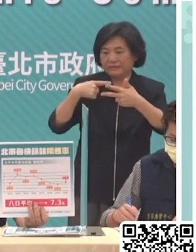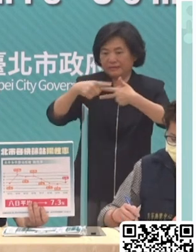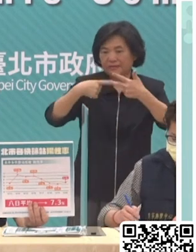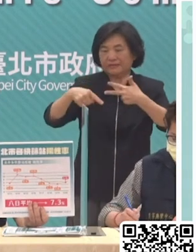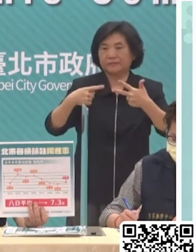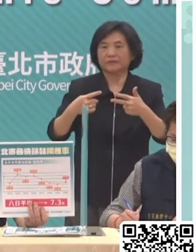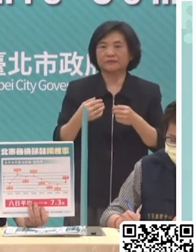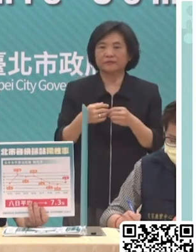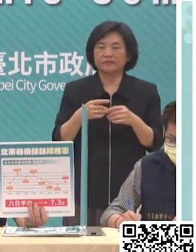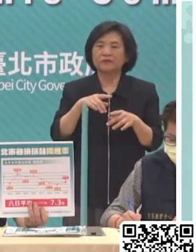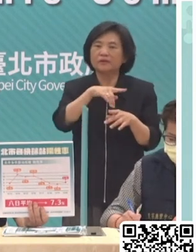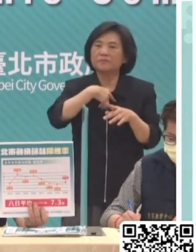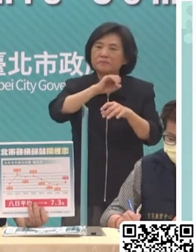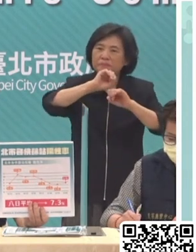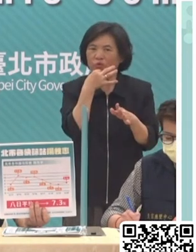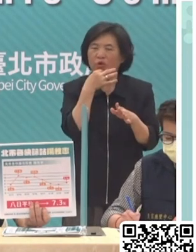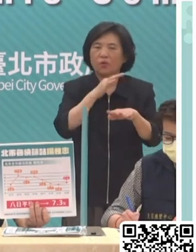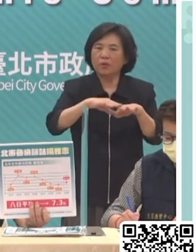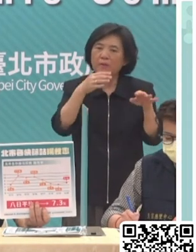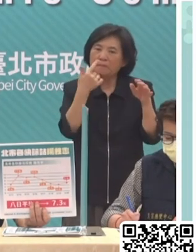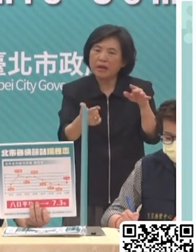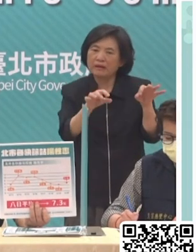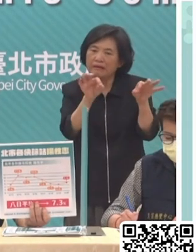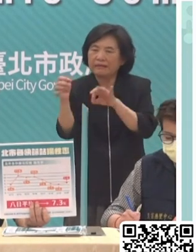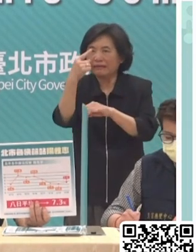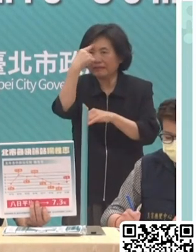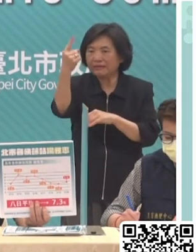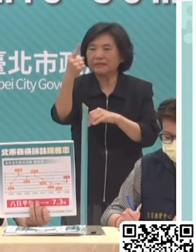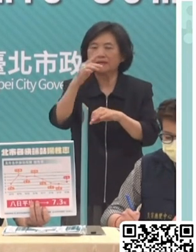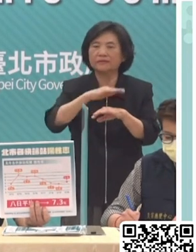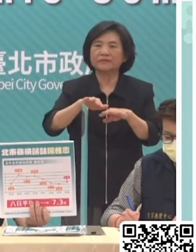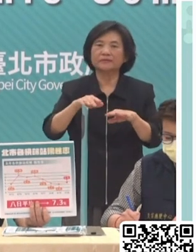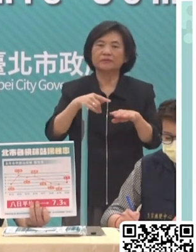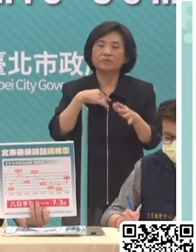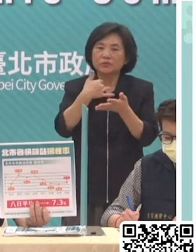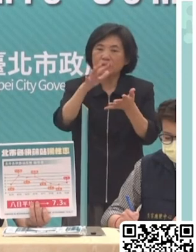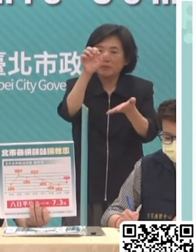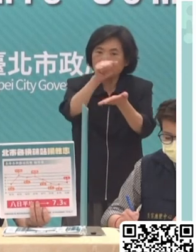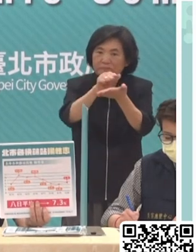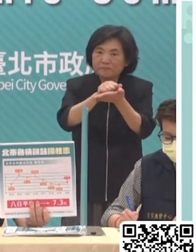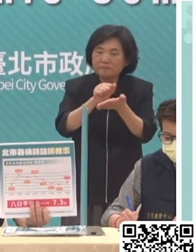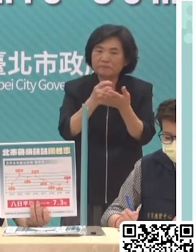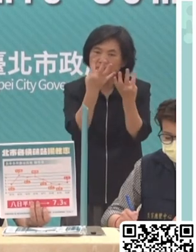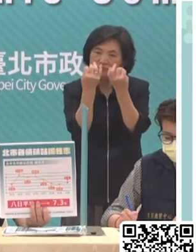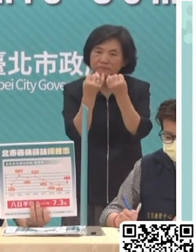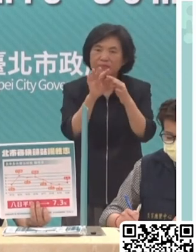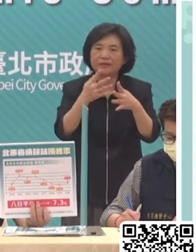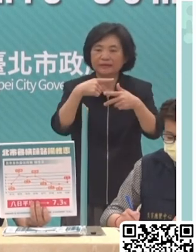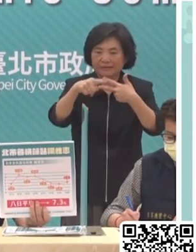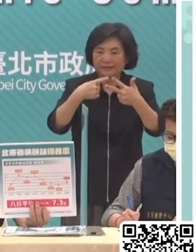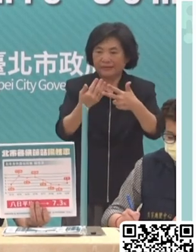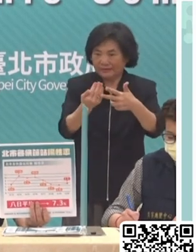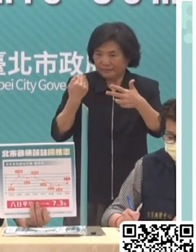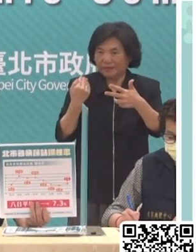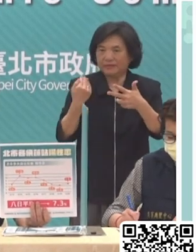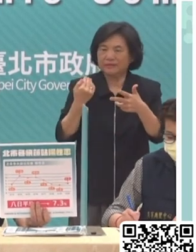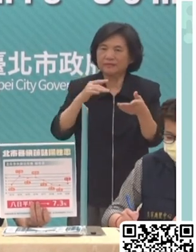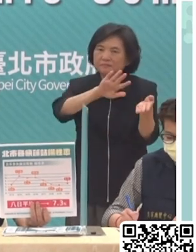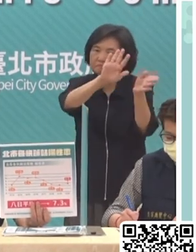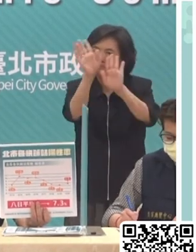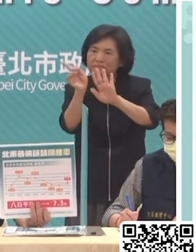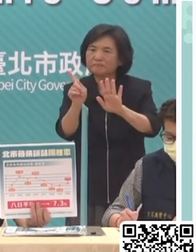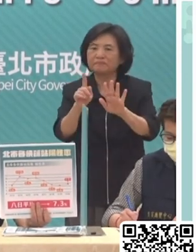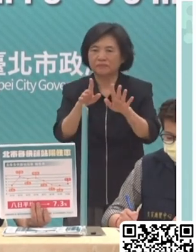伏期大概是2到7天的哈。我们快筛出来的数字大概是反映差不多一个礼拜前的状况。